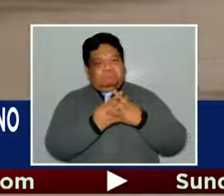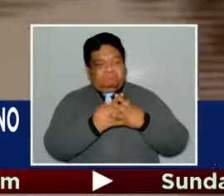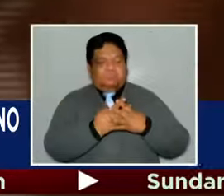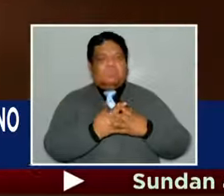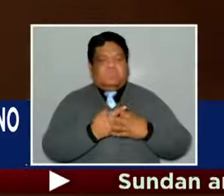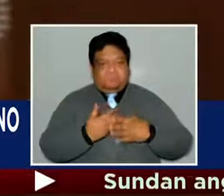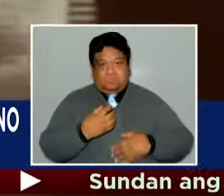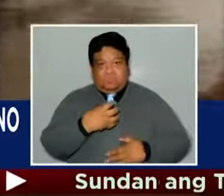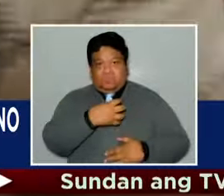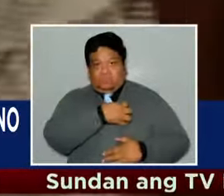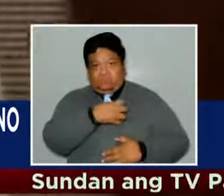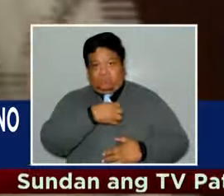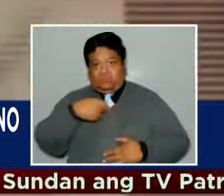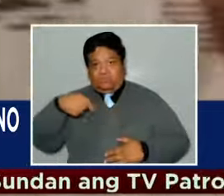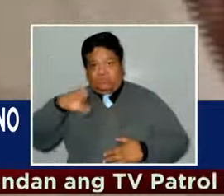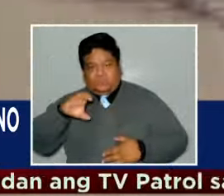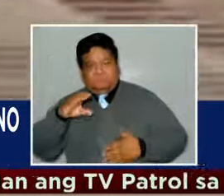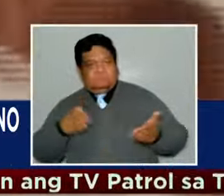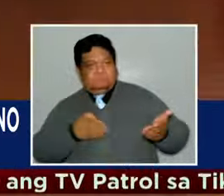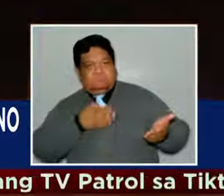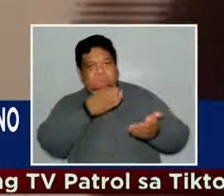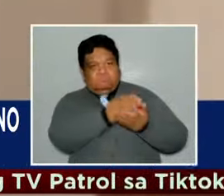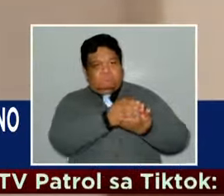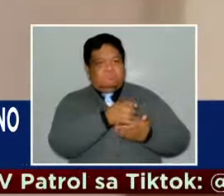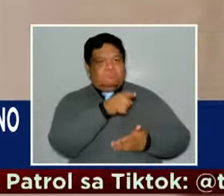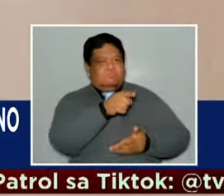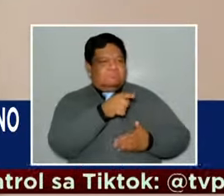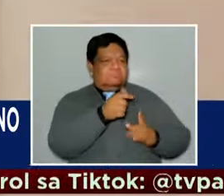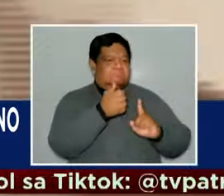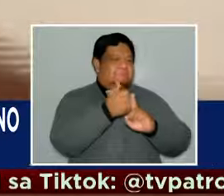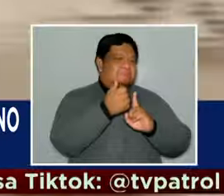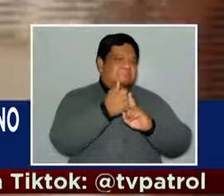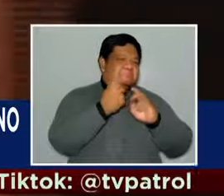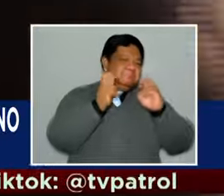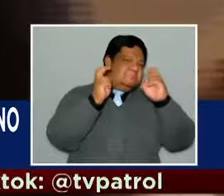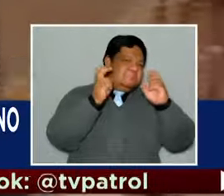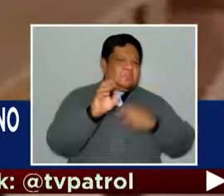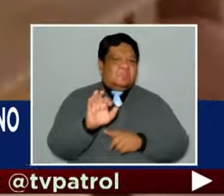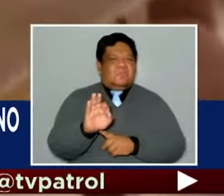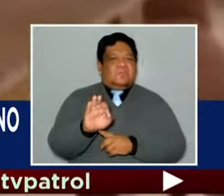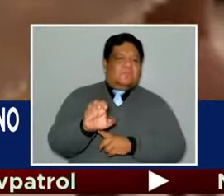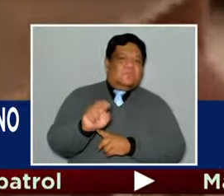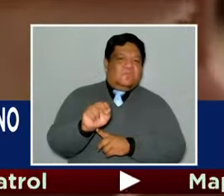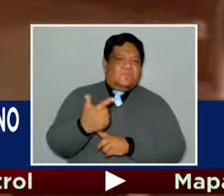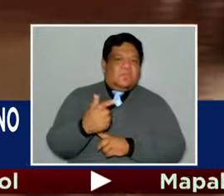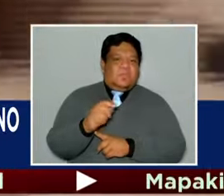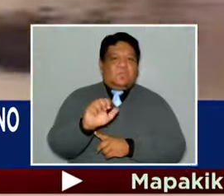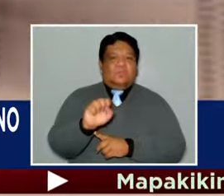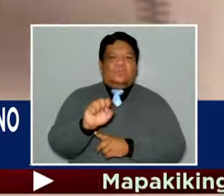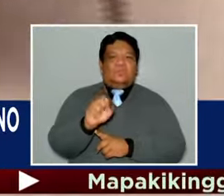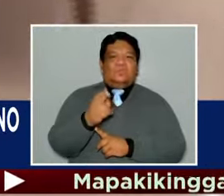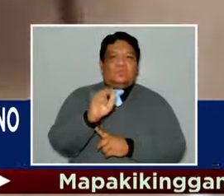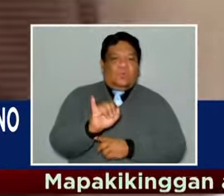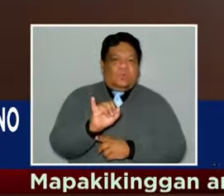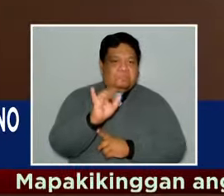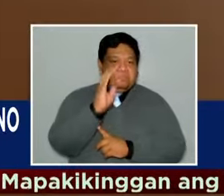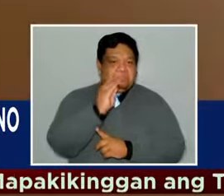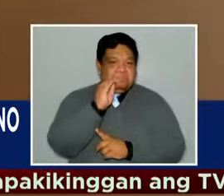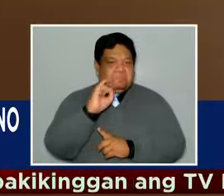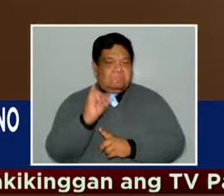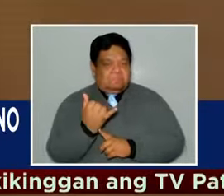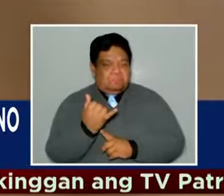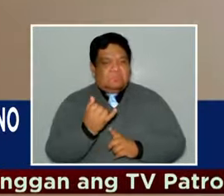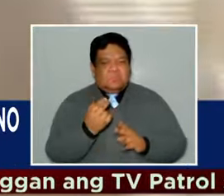shui expert sa Cubao, Quezon City. Inireklamo si Ivan Borromeo alias Celine at kilala rin sa pangalang Mark Lester